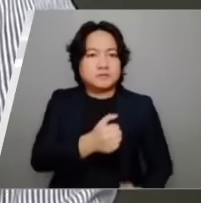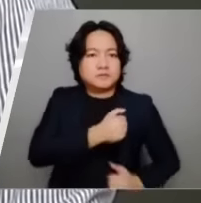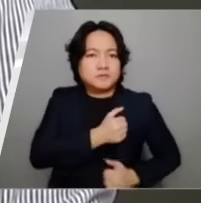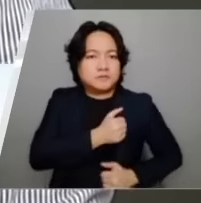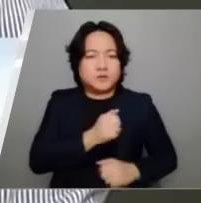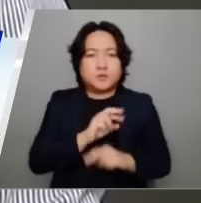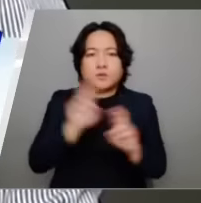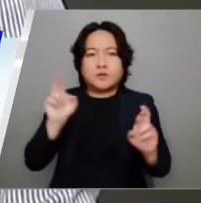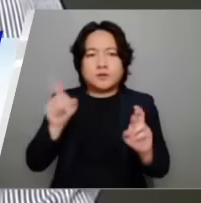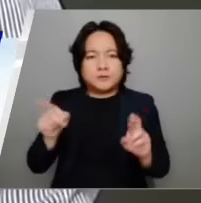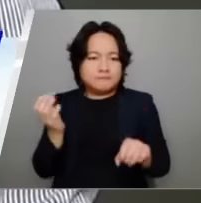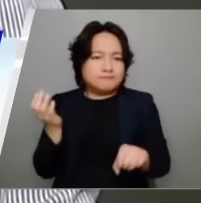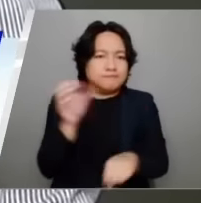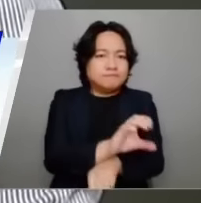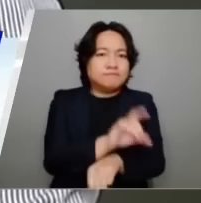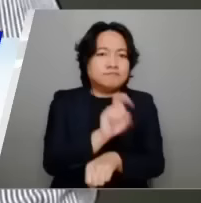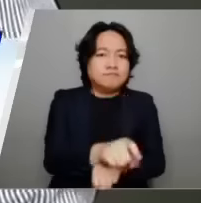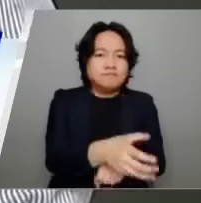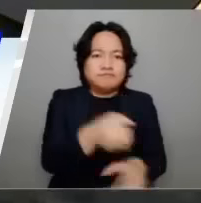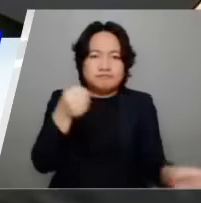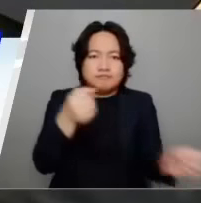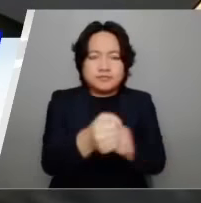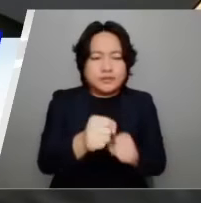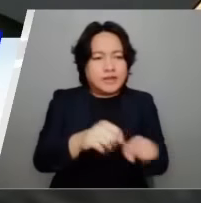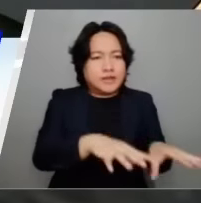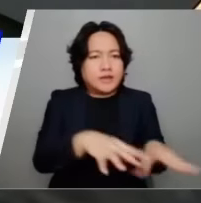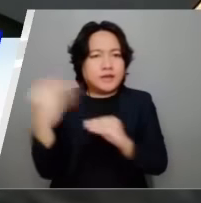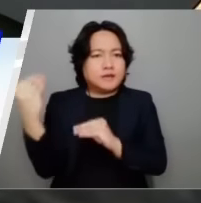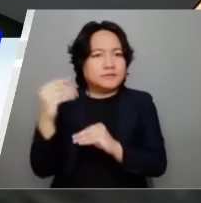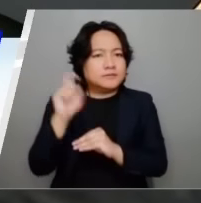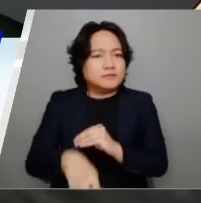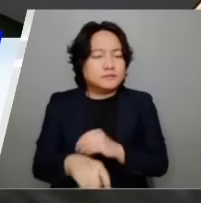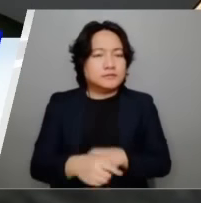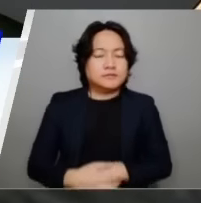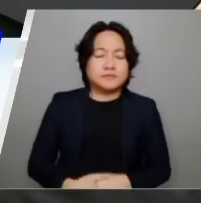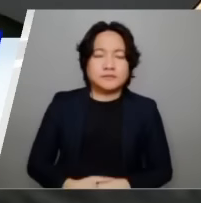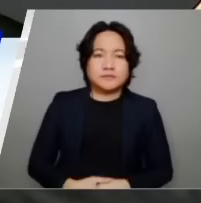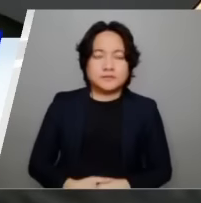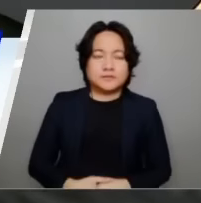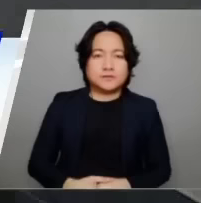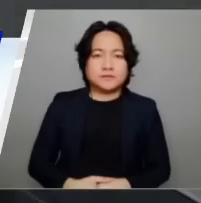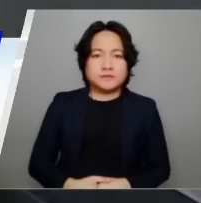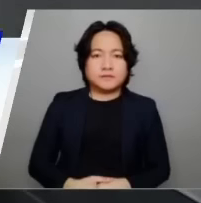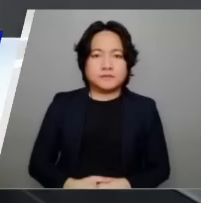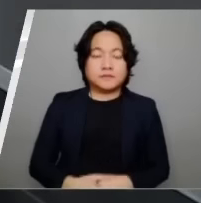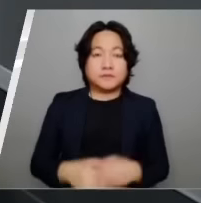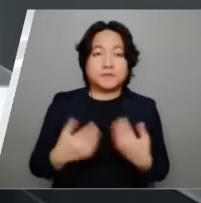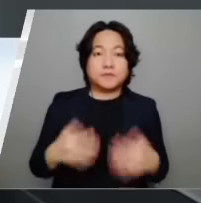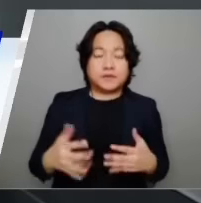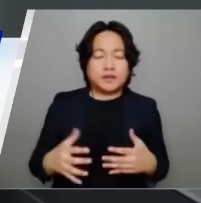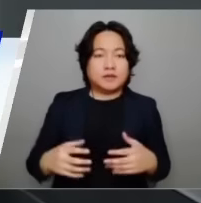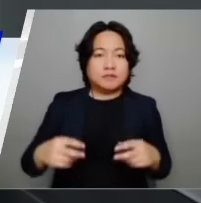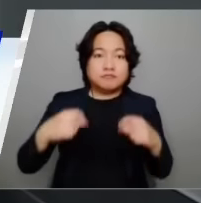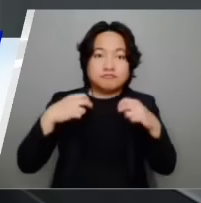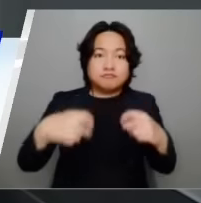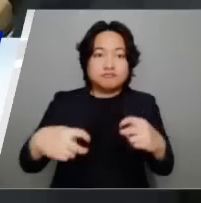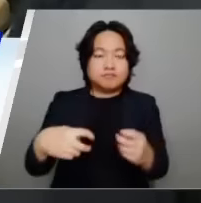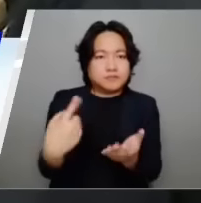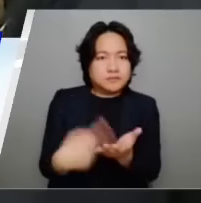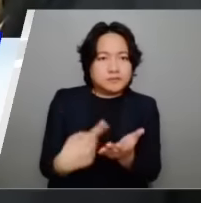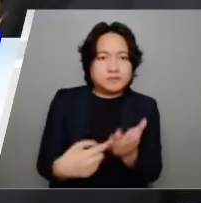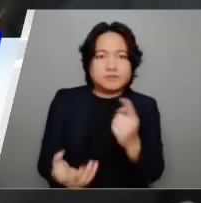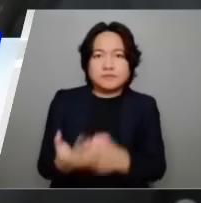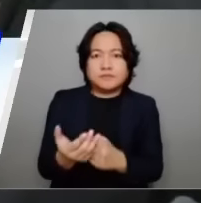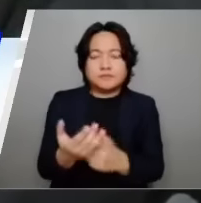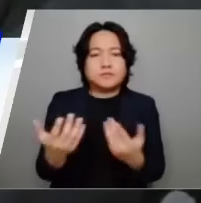forced evacuation sa ating mga kababayan na hindi susunod. Sa press briefing naman kanina sa NDRRMC, ipinag-utos